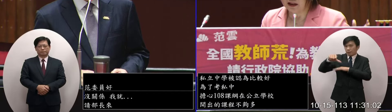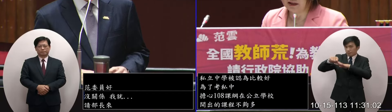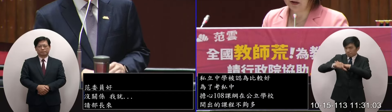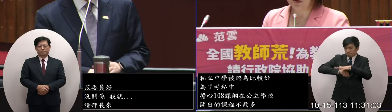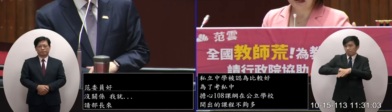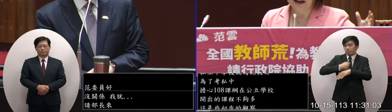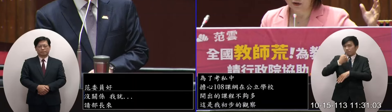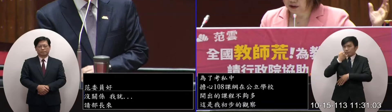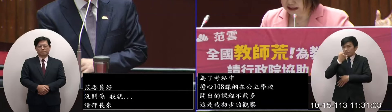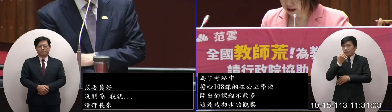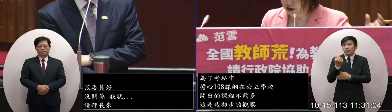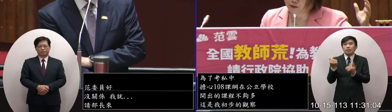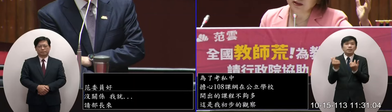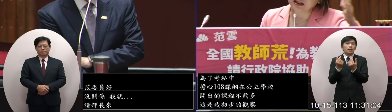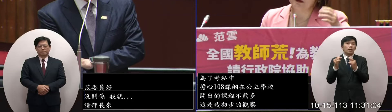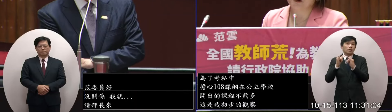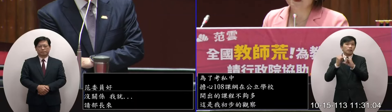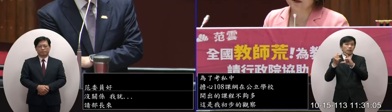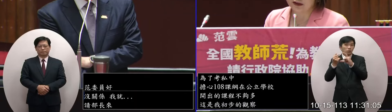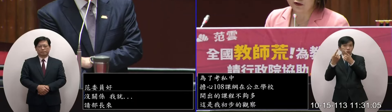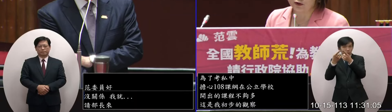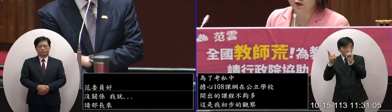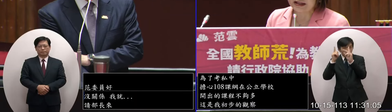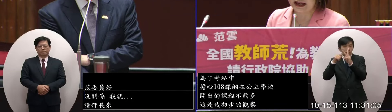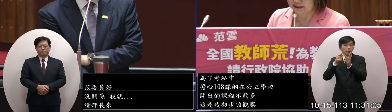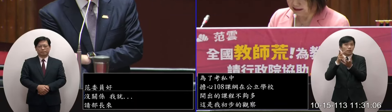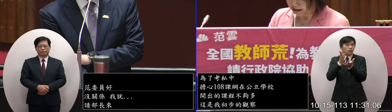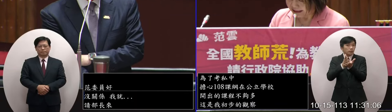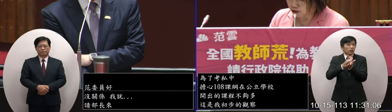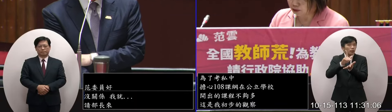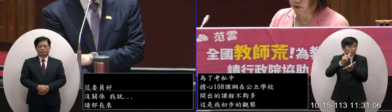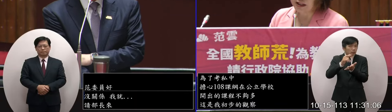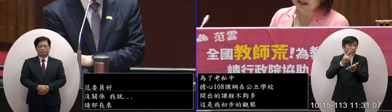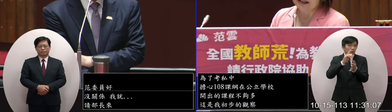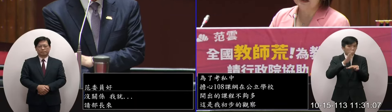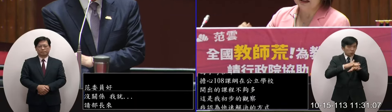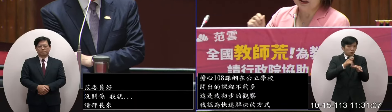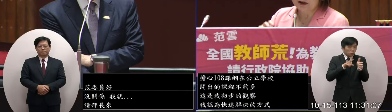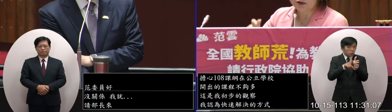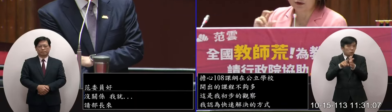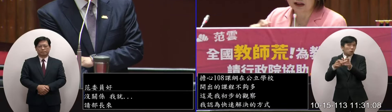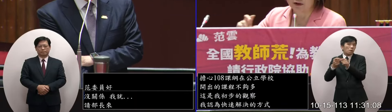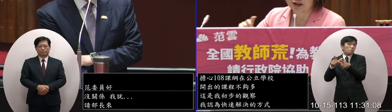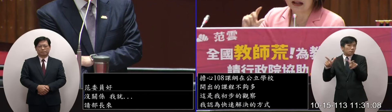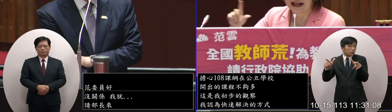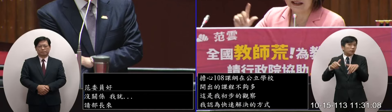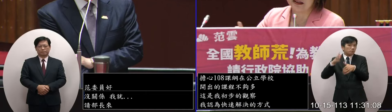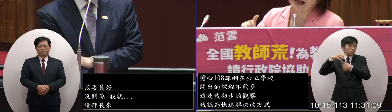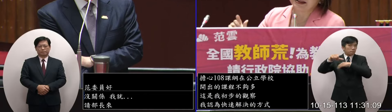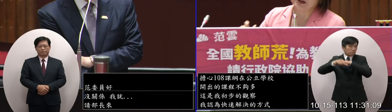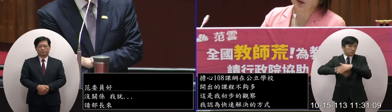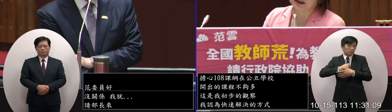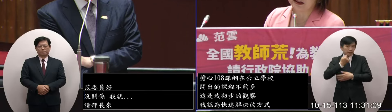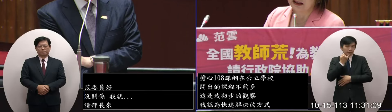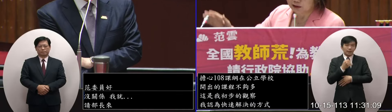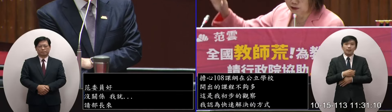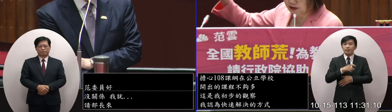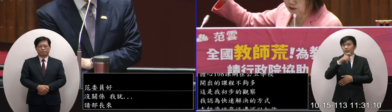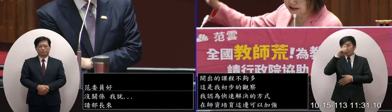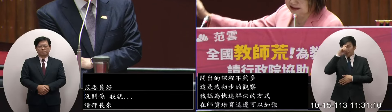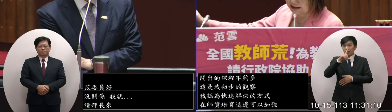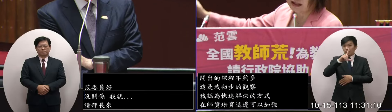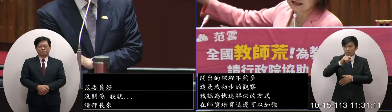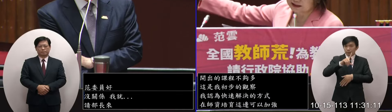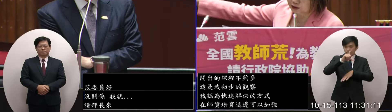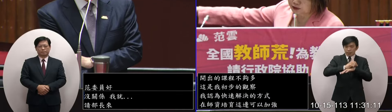是社区大学讲师或者各方面有各种专才的，也许会是一个要求老师开课开更多的课，我